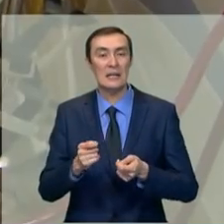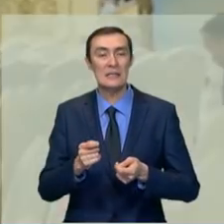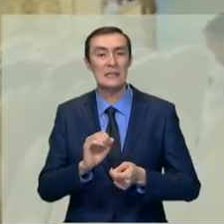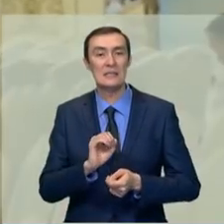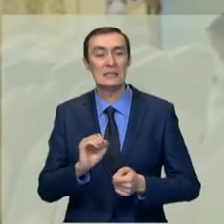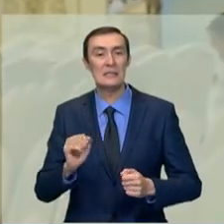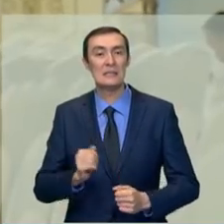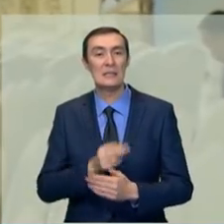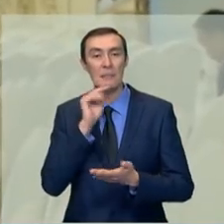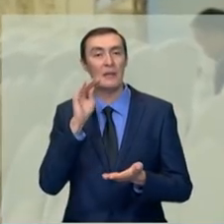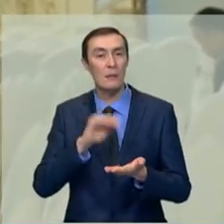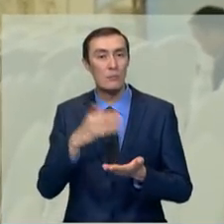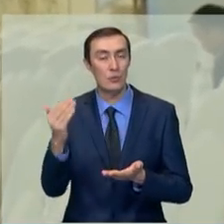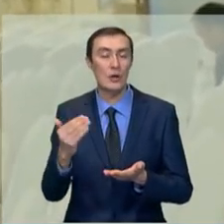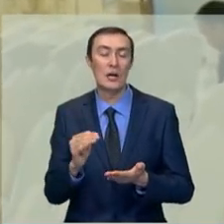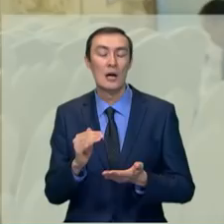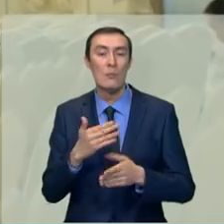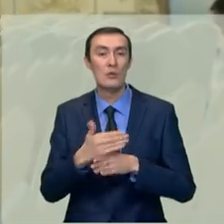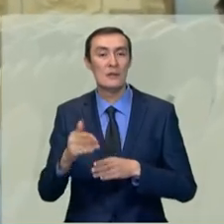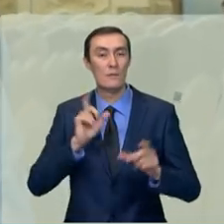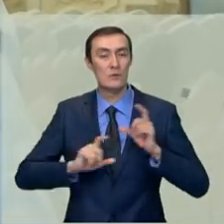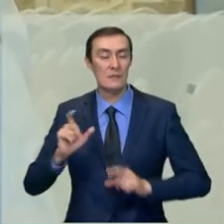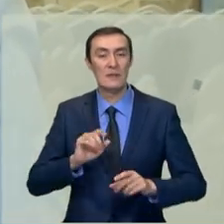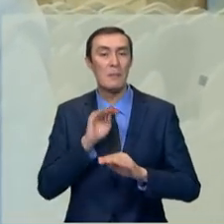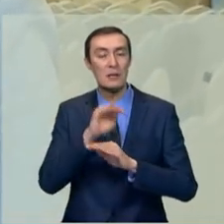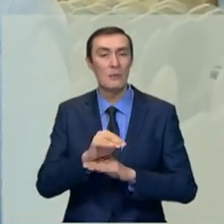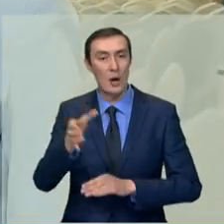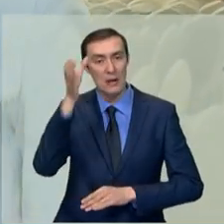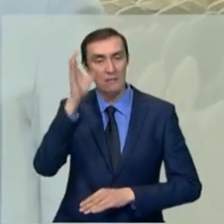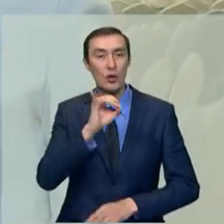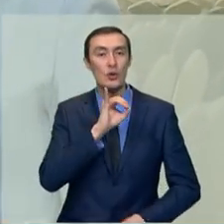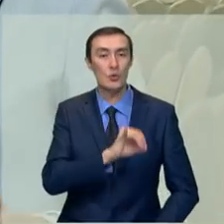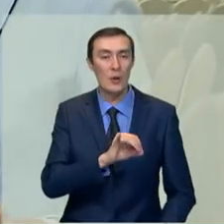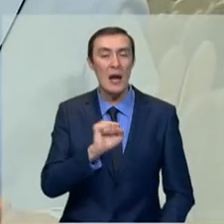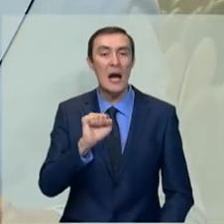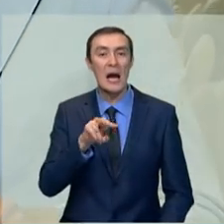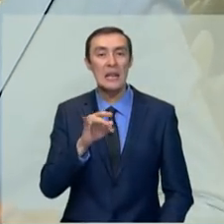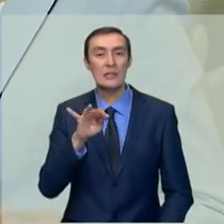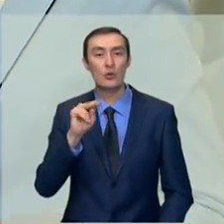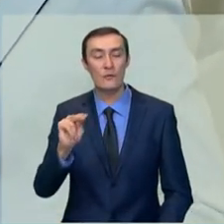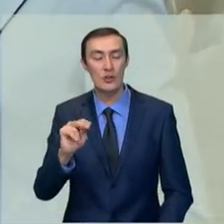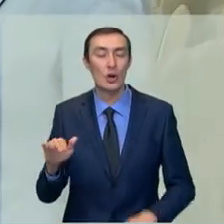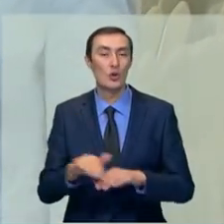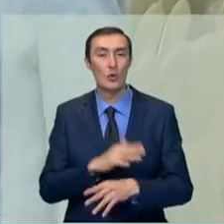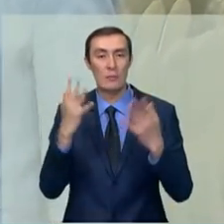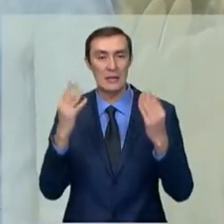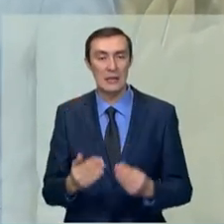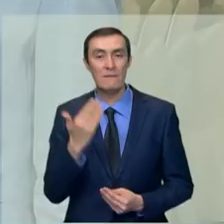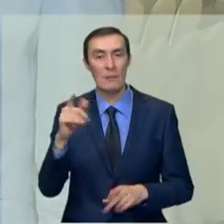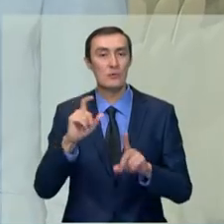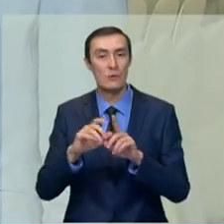Санкт-Петербурга по послевузовскому и дополнительному профессиональному образованию Юрий Александрович. Добрый день, вам